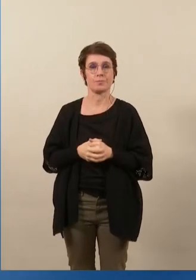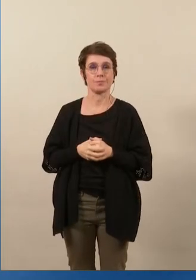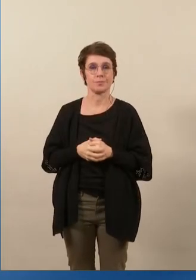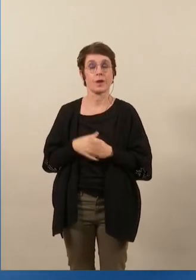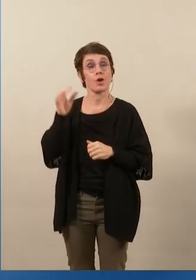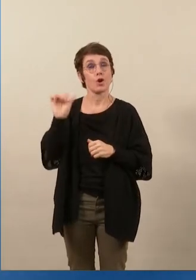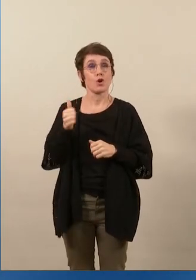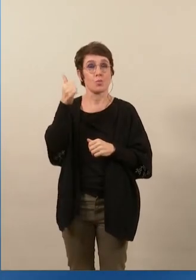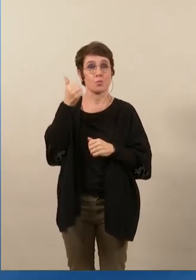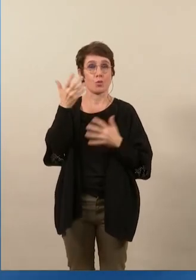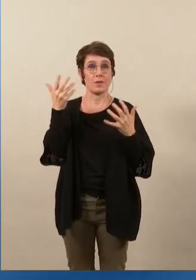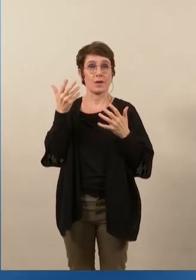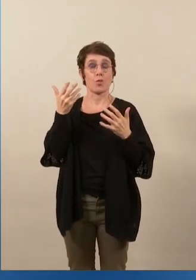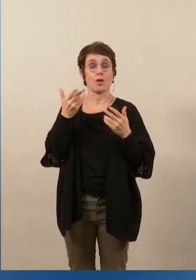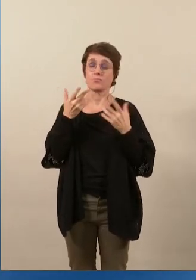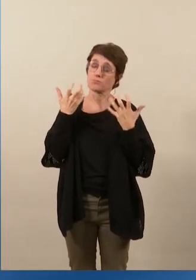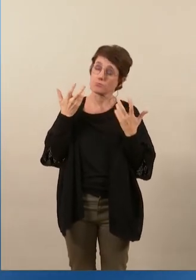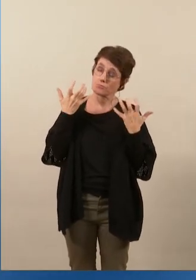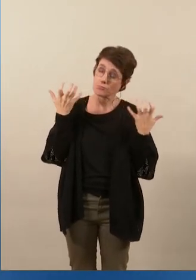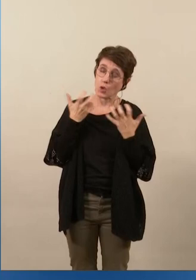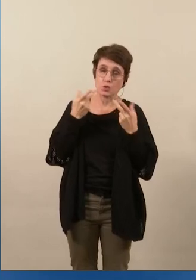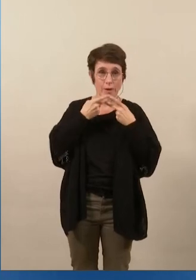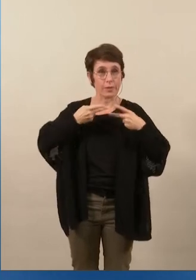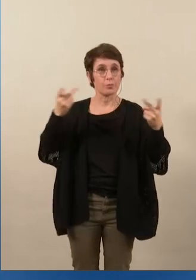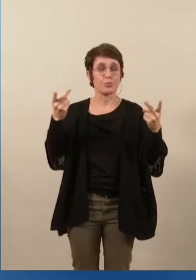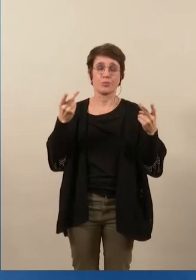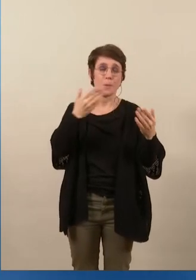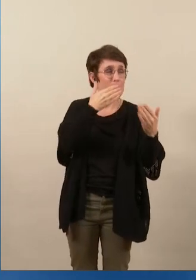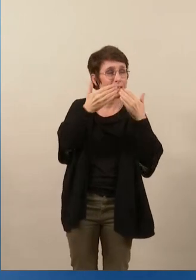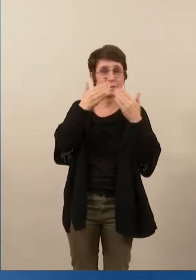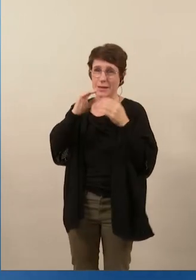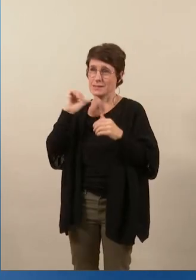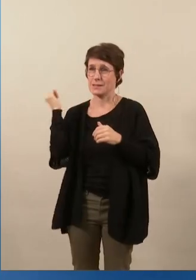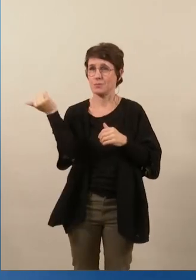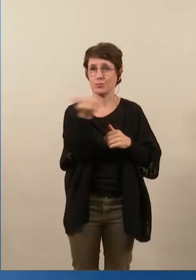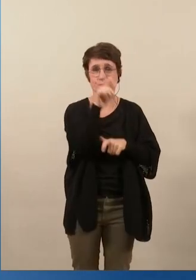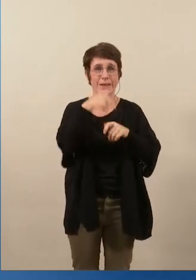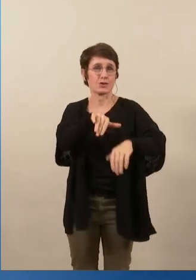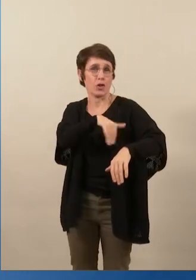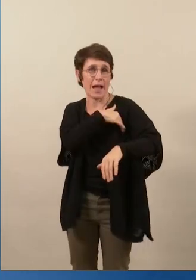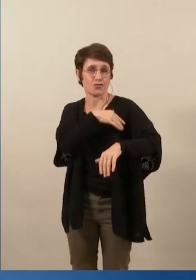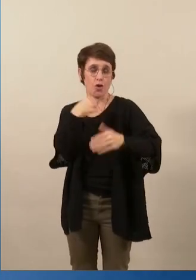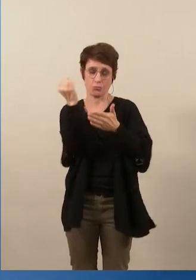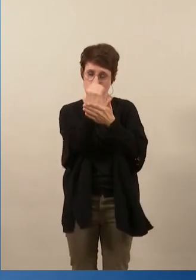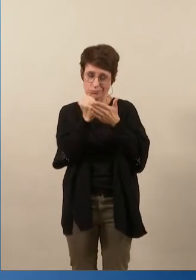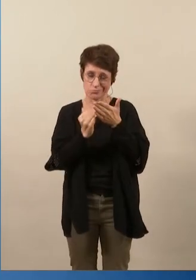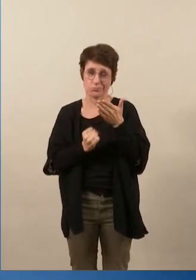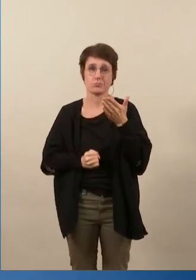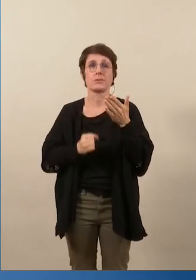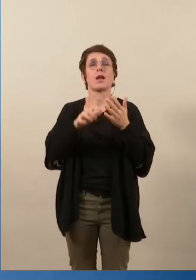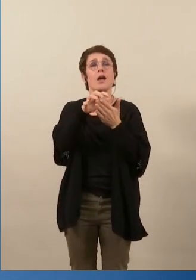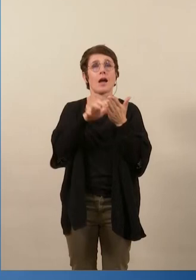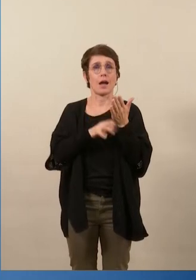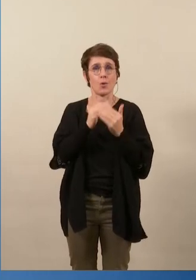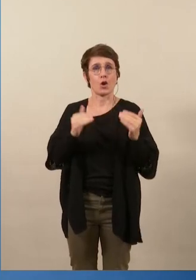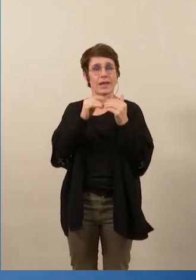remercier l'ensemble des agentes et des agents et des élus pour pour la production de ce rapport égalité hommes-femm 2023